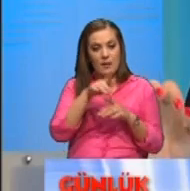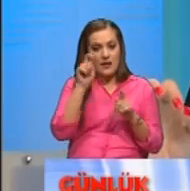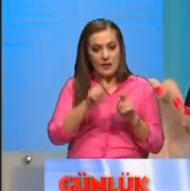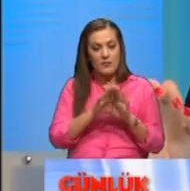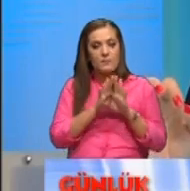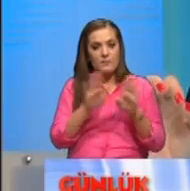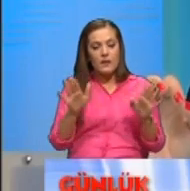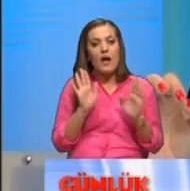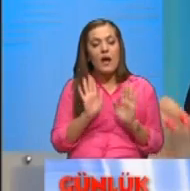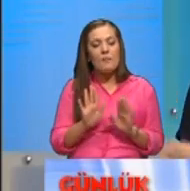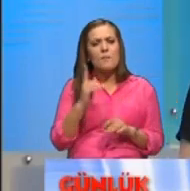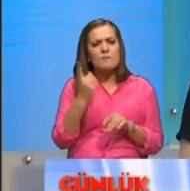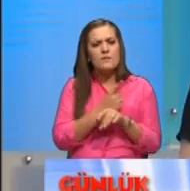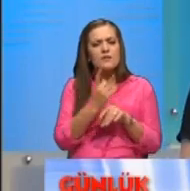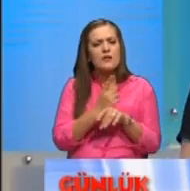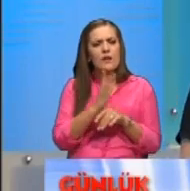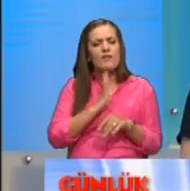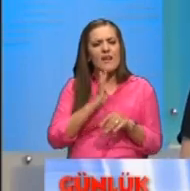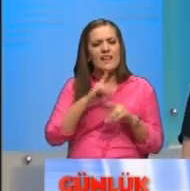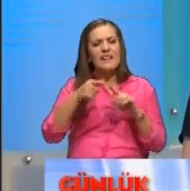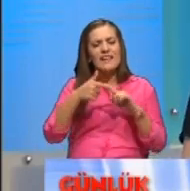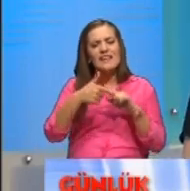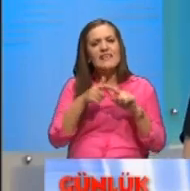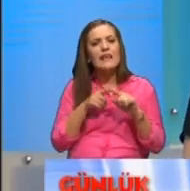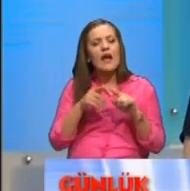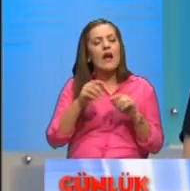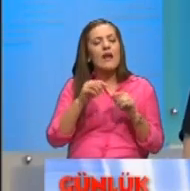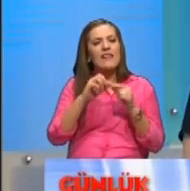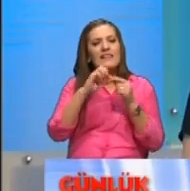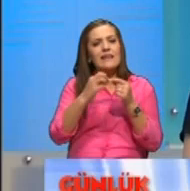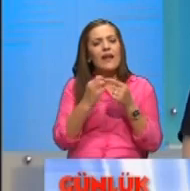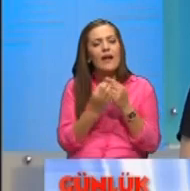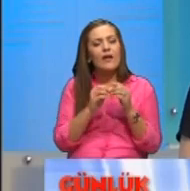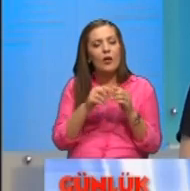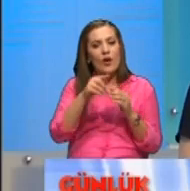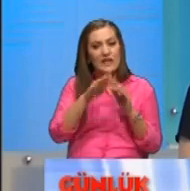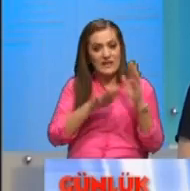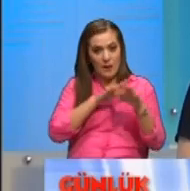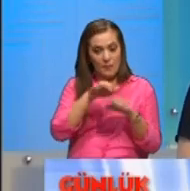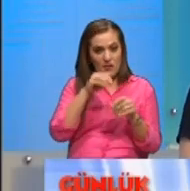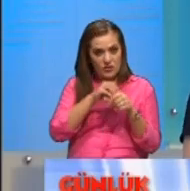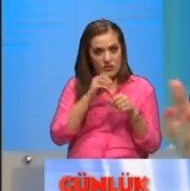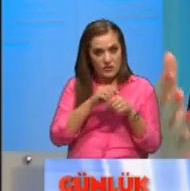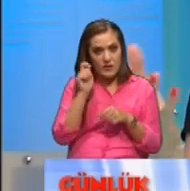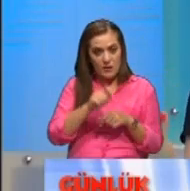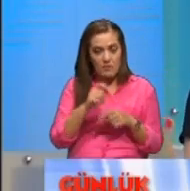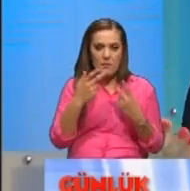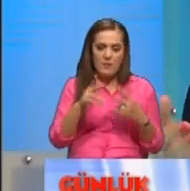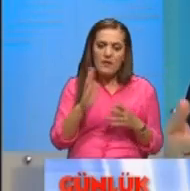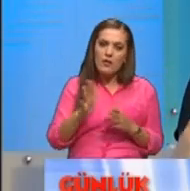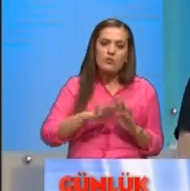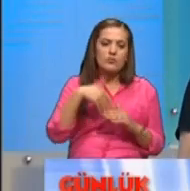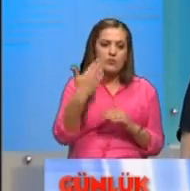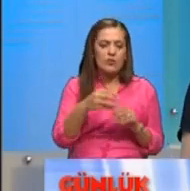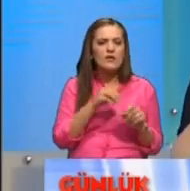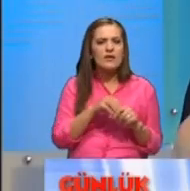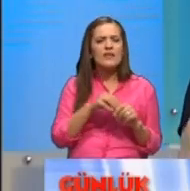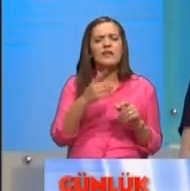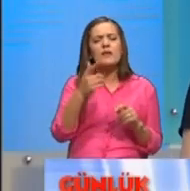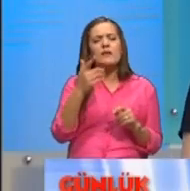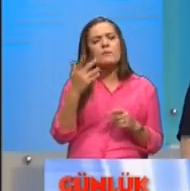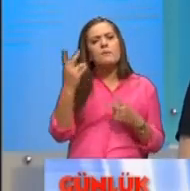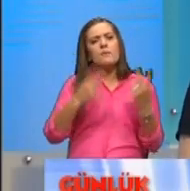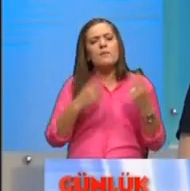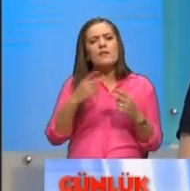yaptık, bitirdik. Fakat bir de şey de var. Şimdi bu tırnak meselesi evet, var. Evet. O da yıkama içerisinde gerçekleşebilir ya da sonrasında. Kimi